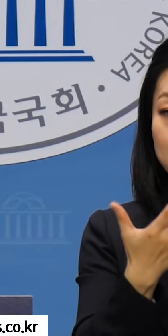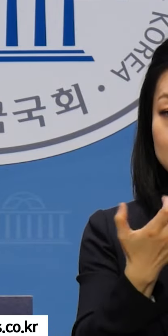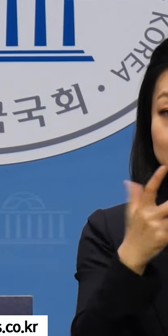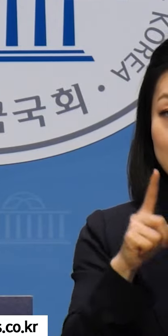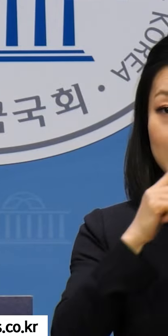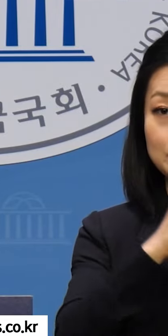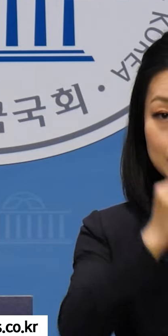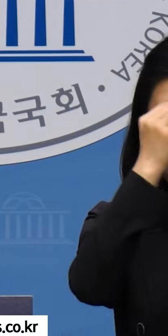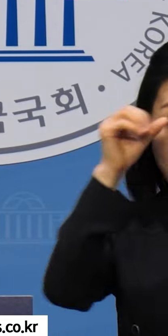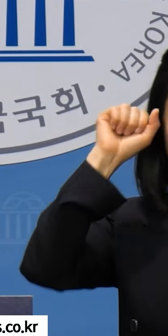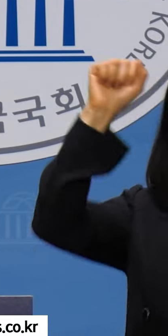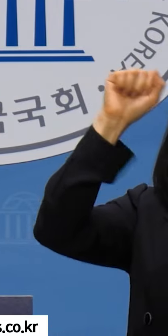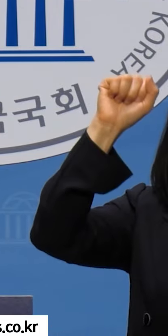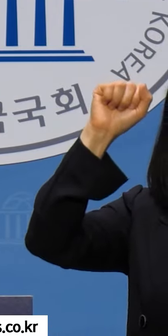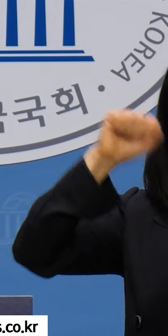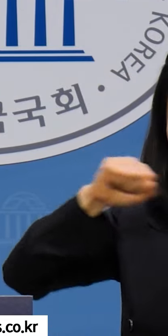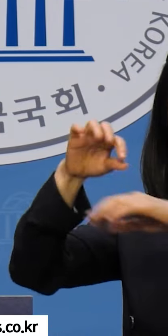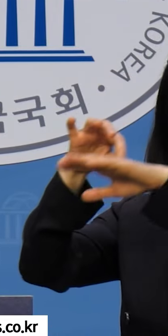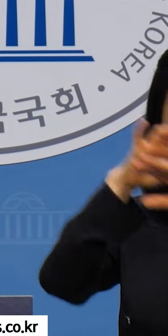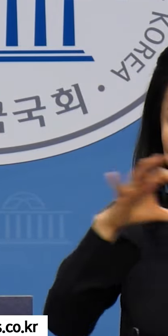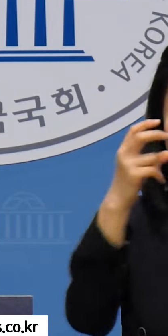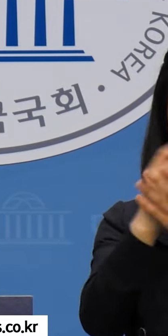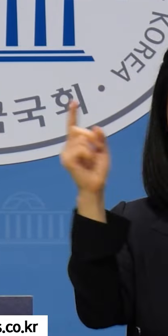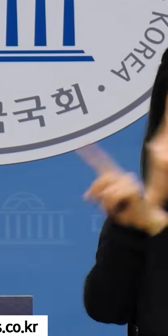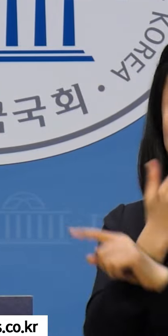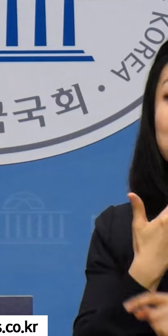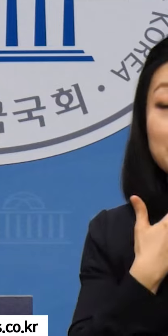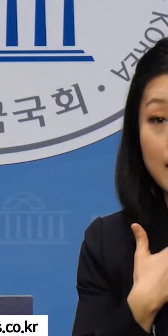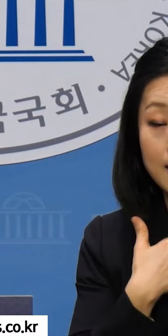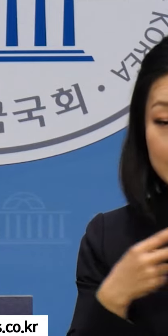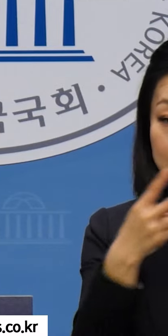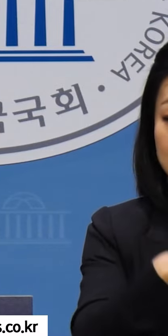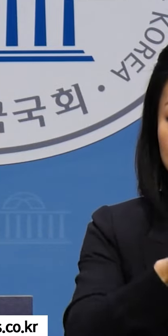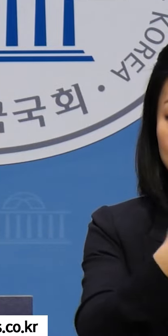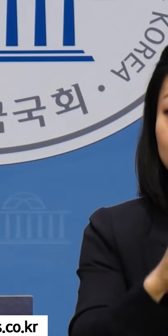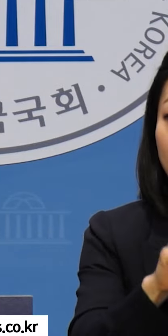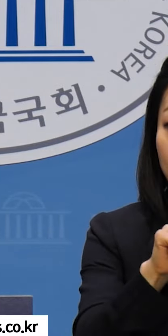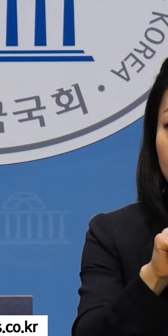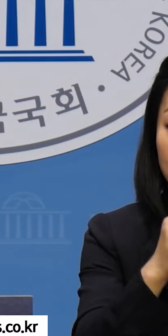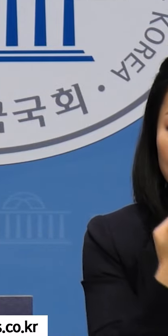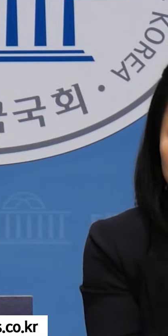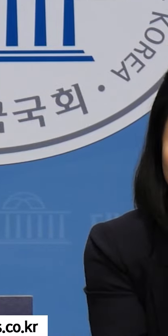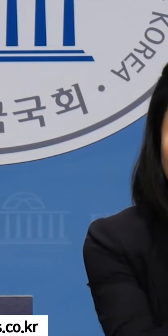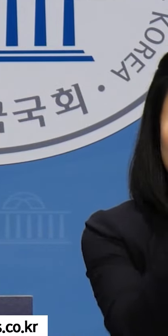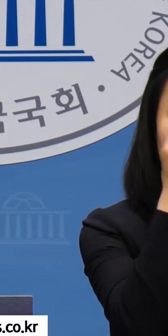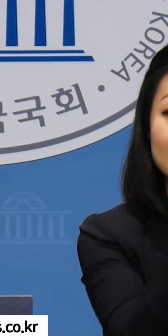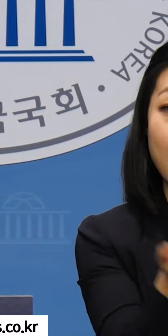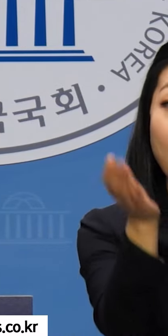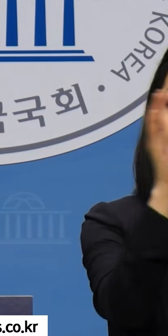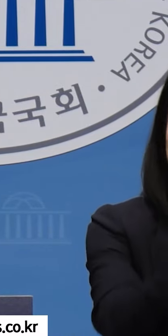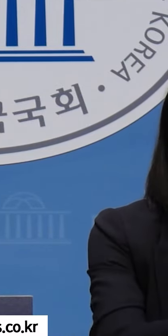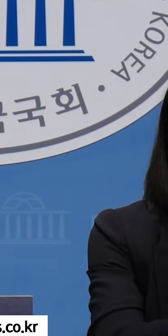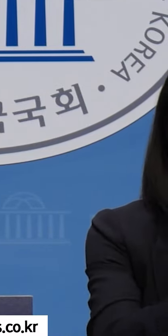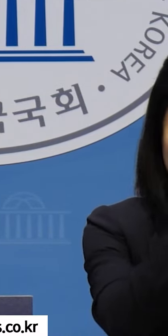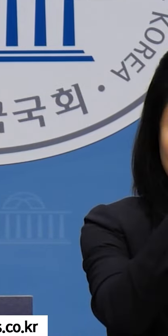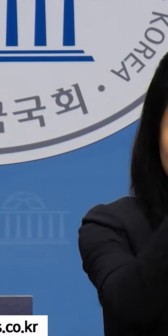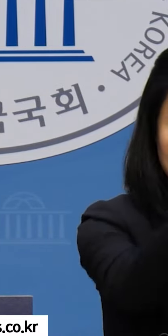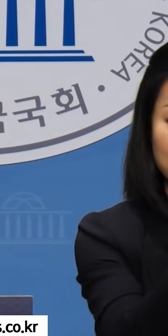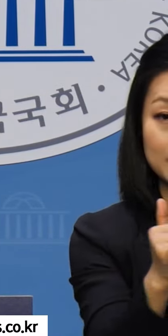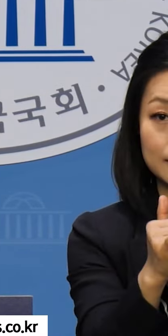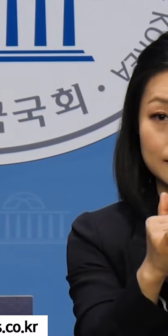민주화 운동의 성과를 이어받은 개헌 그리고 2016년 촛불 혁명 등에서 보여준 위대한